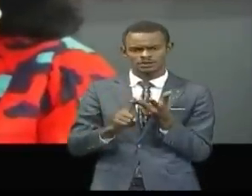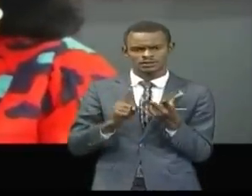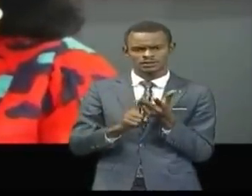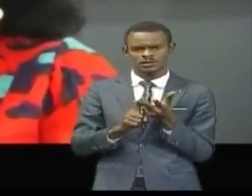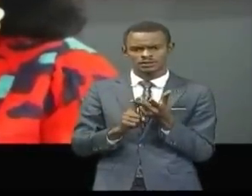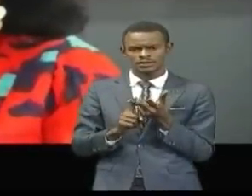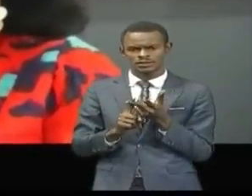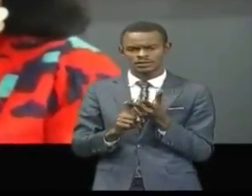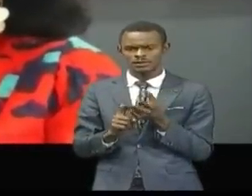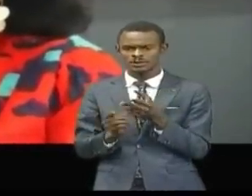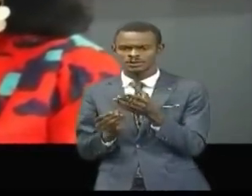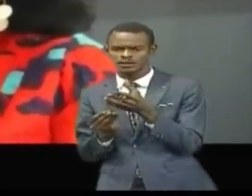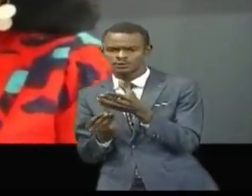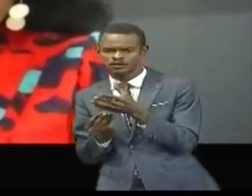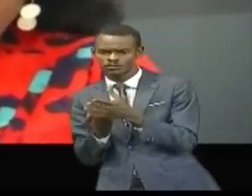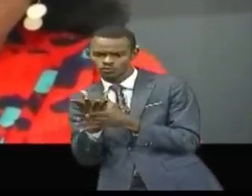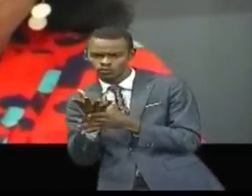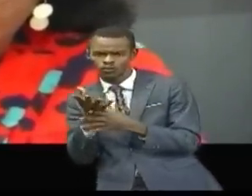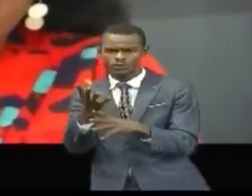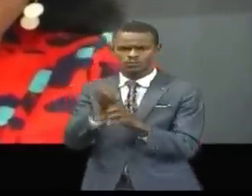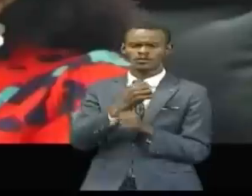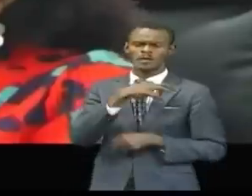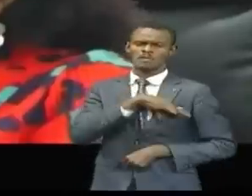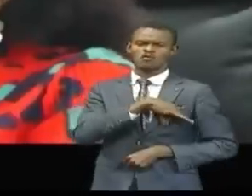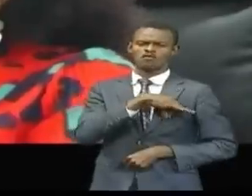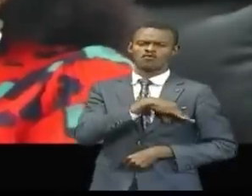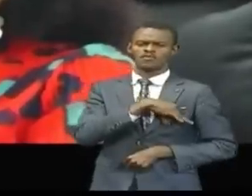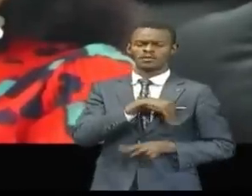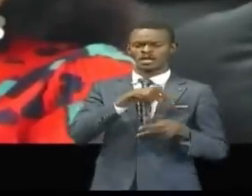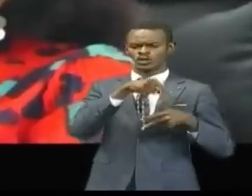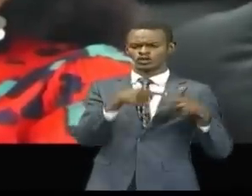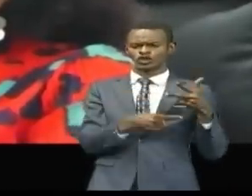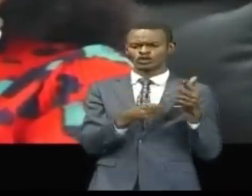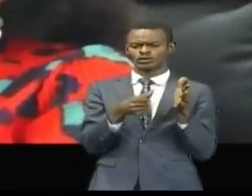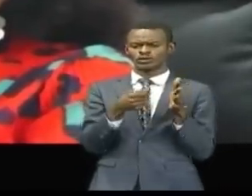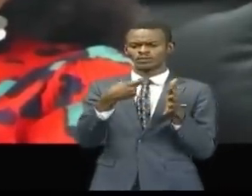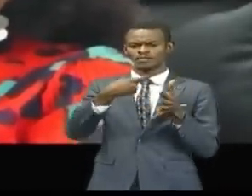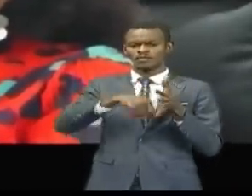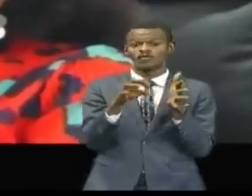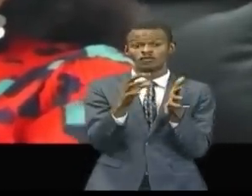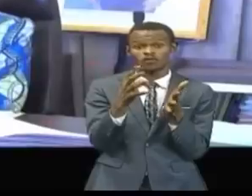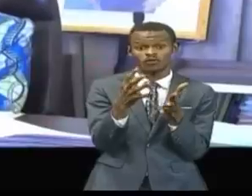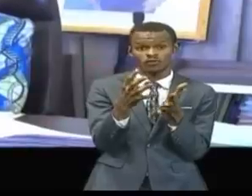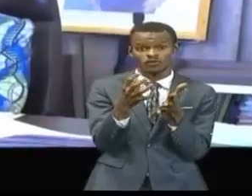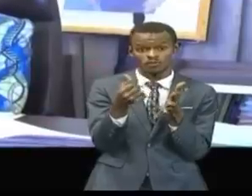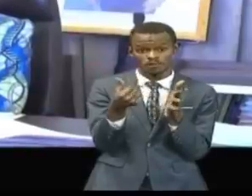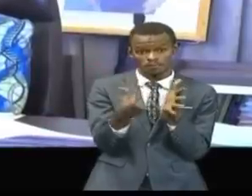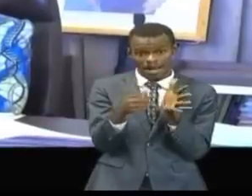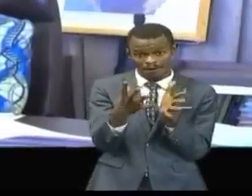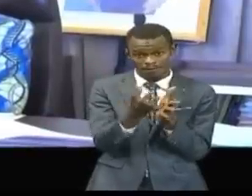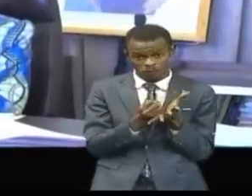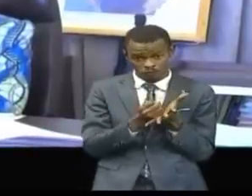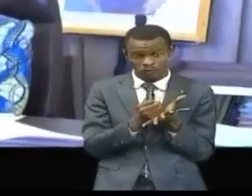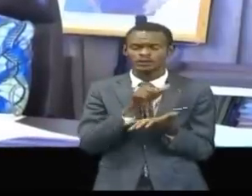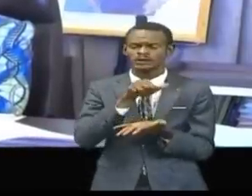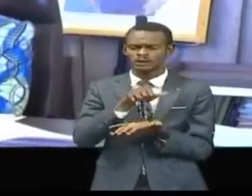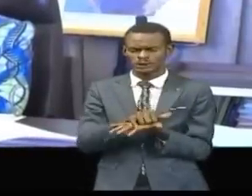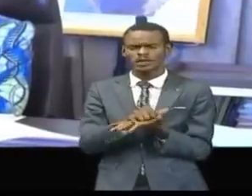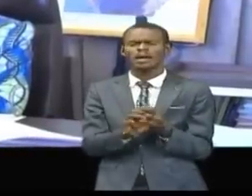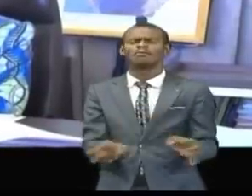et profits. Ce système d'imposition a l'inconvénient de ne pas faire la